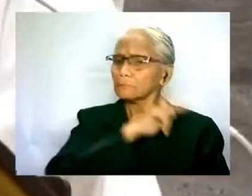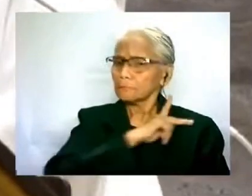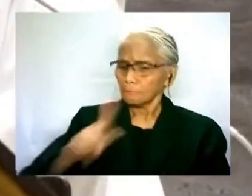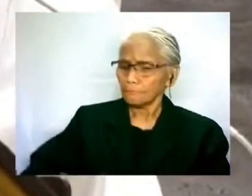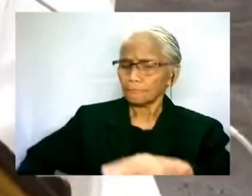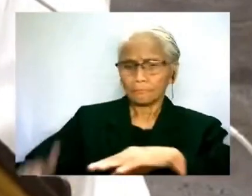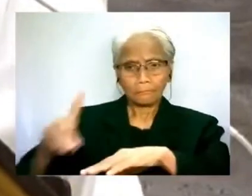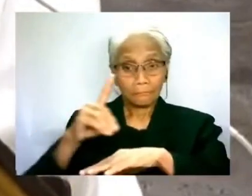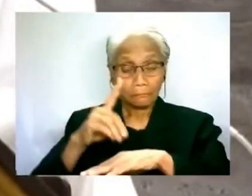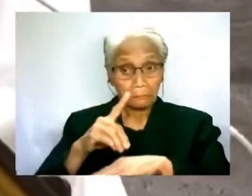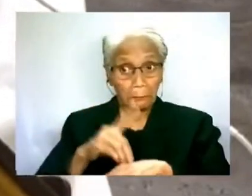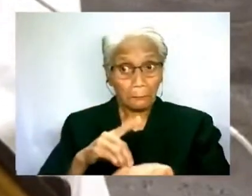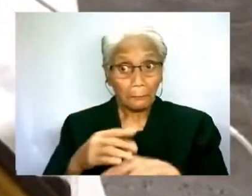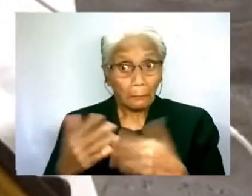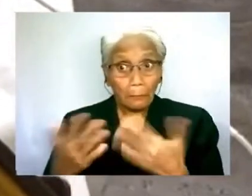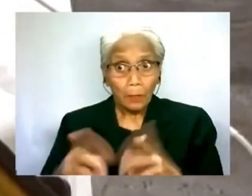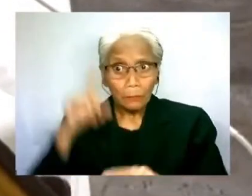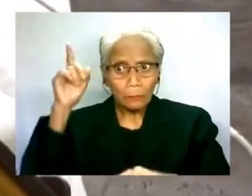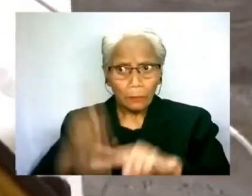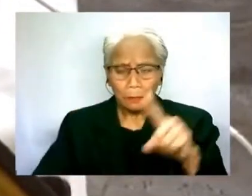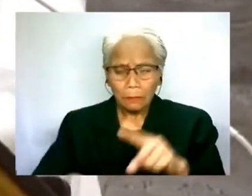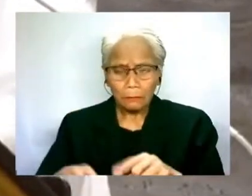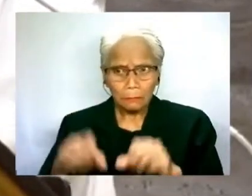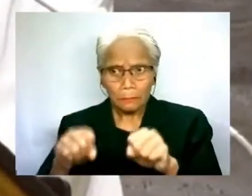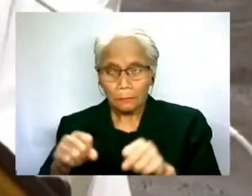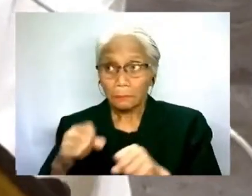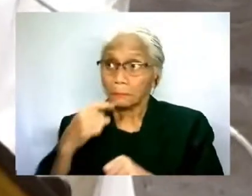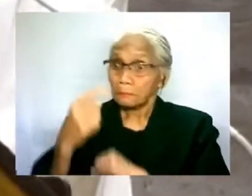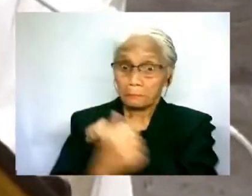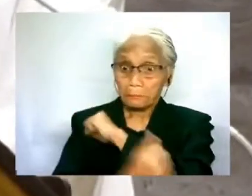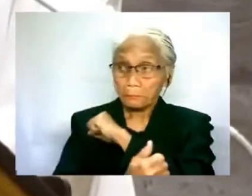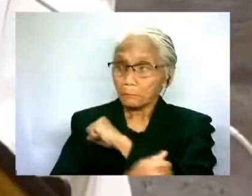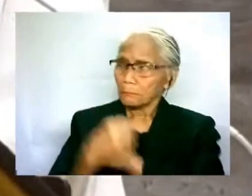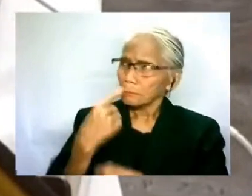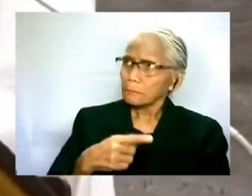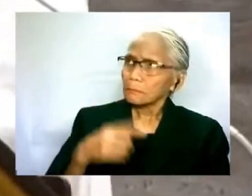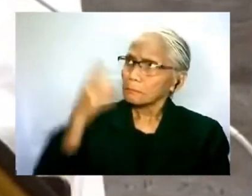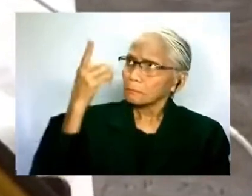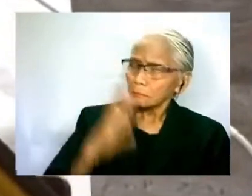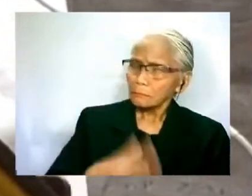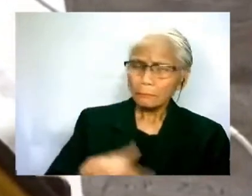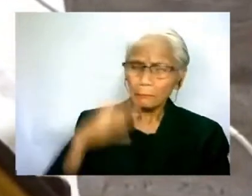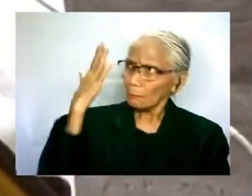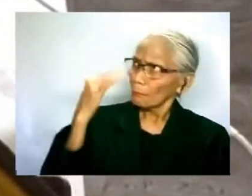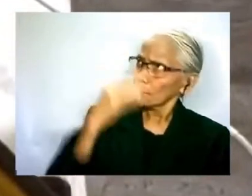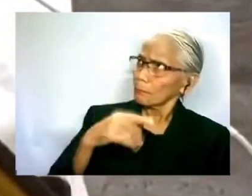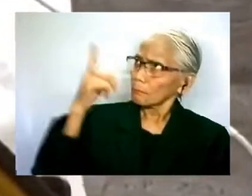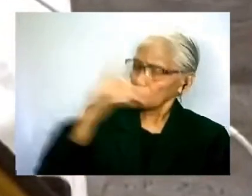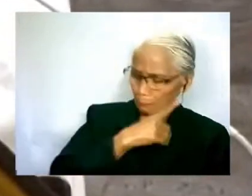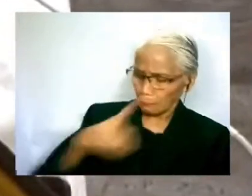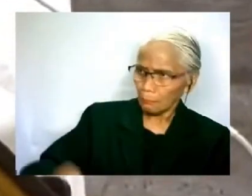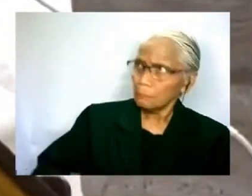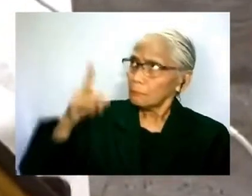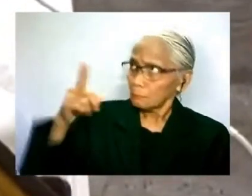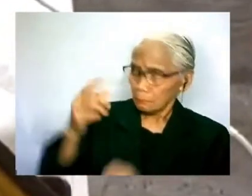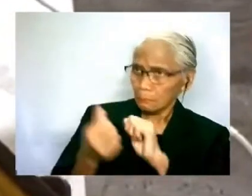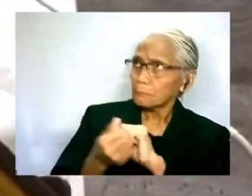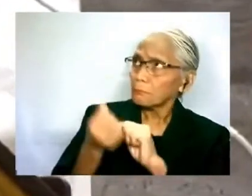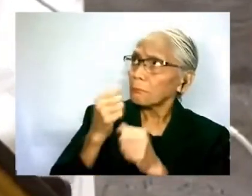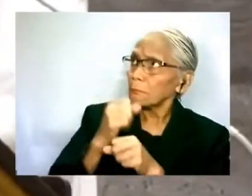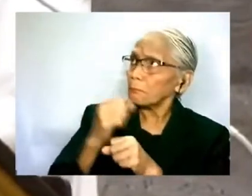Pero hindi pwedeng sabihin ni Abraham sa Diyos, bakit si David ginawa mong hari? Ako